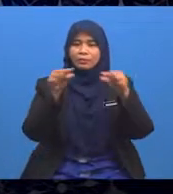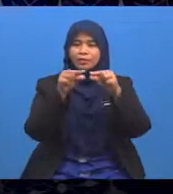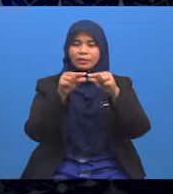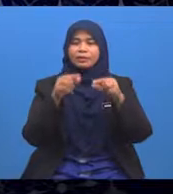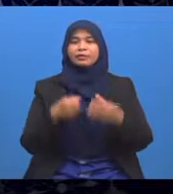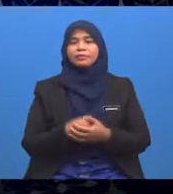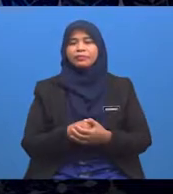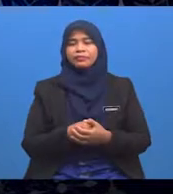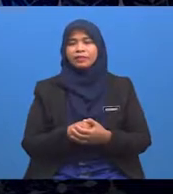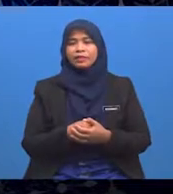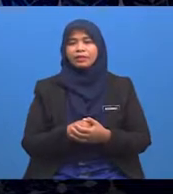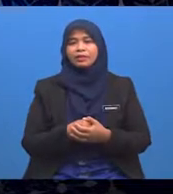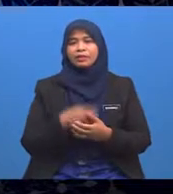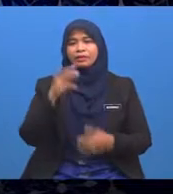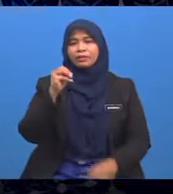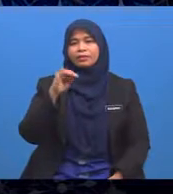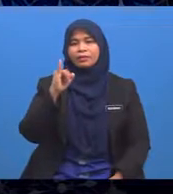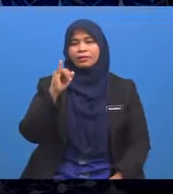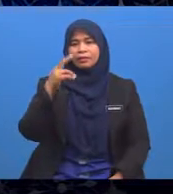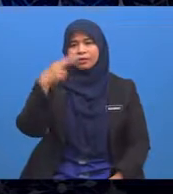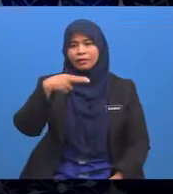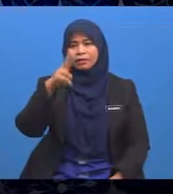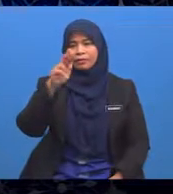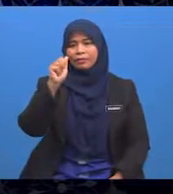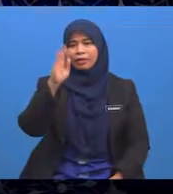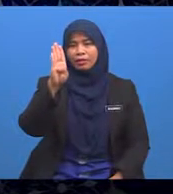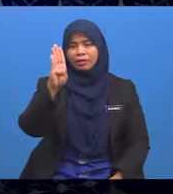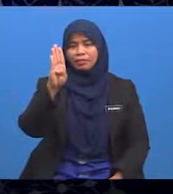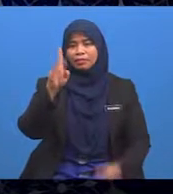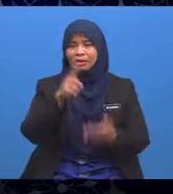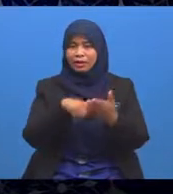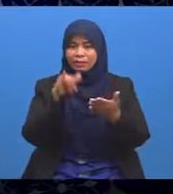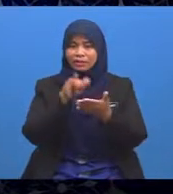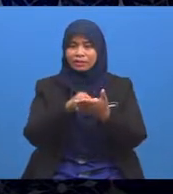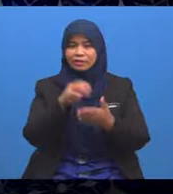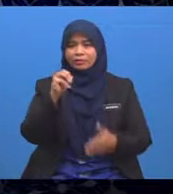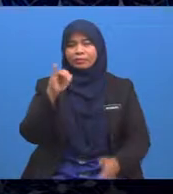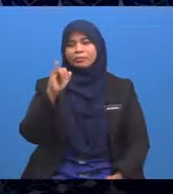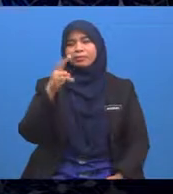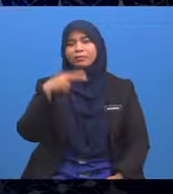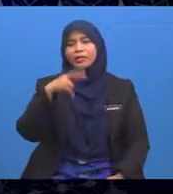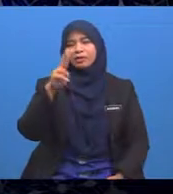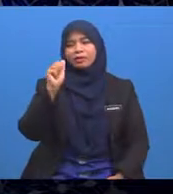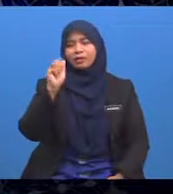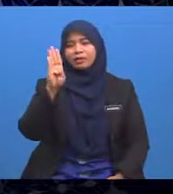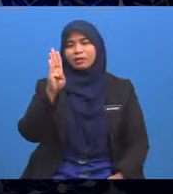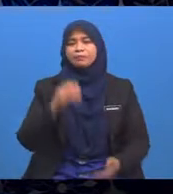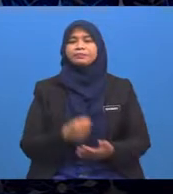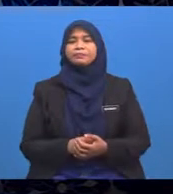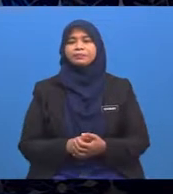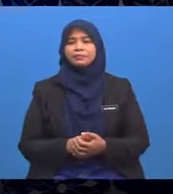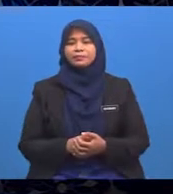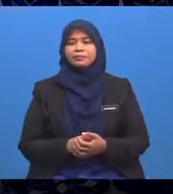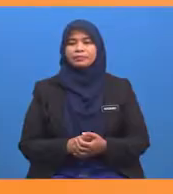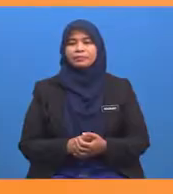masjid, iaitu mihrab. Murid-murid tahukah apa itu mihrab? Mari kita baca teks berkaitan